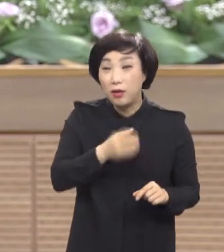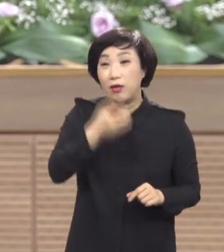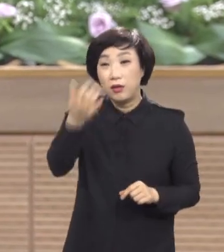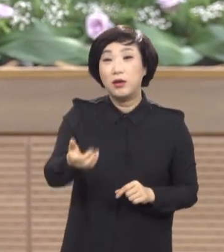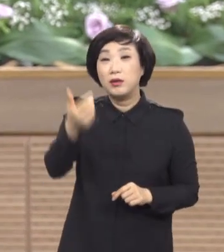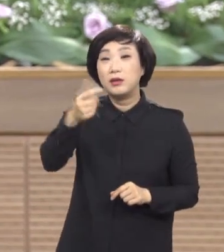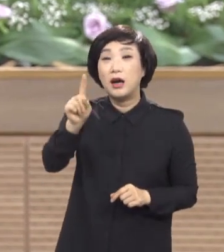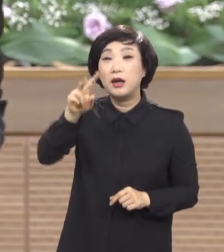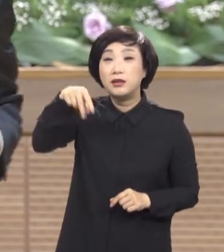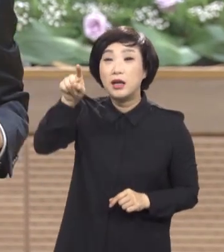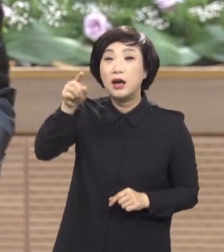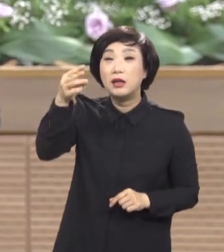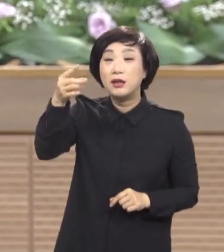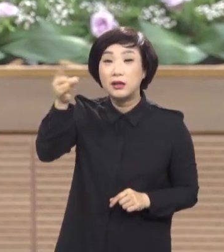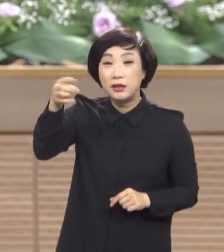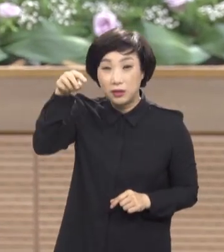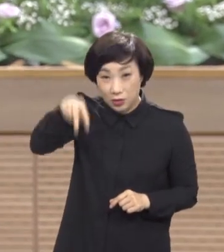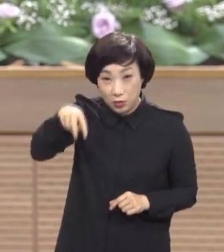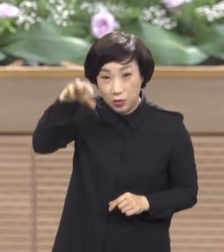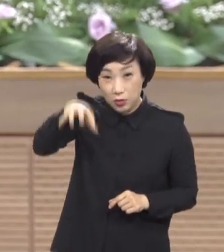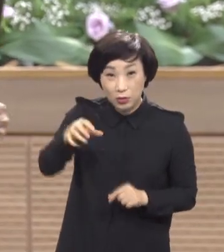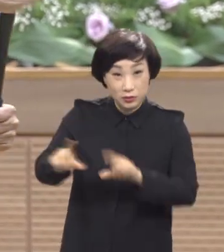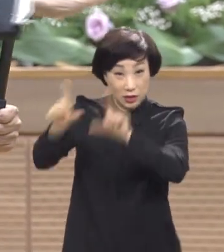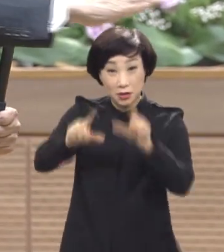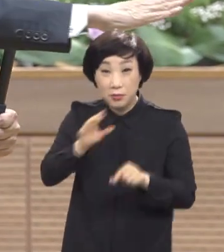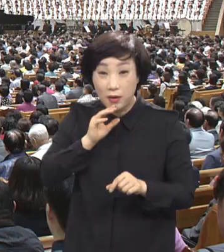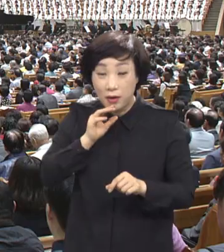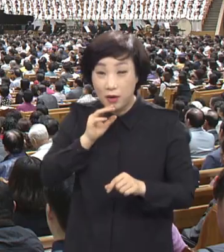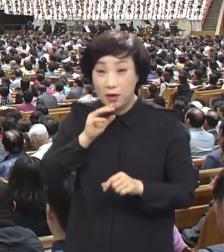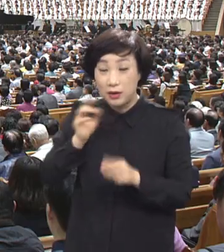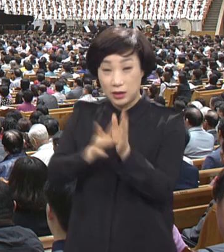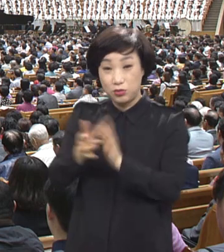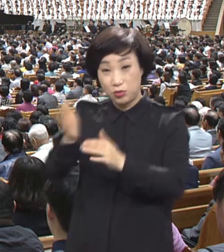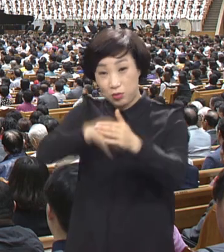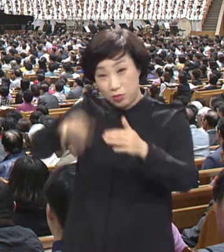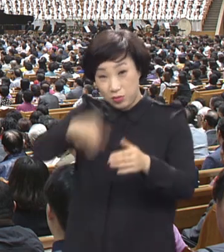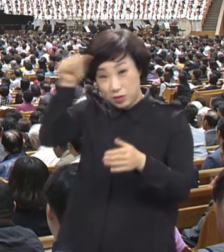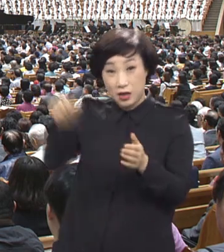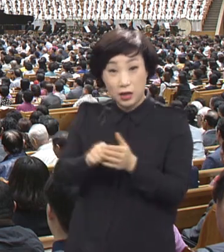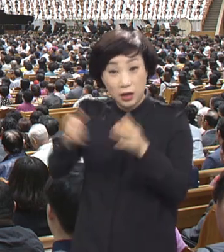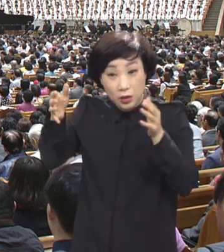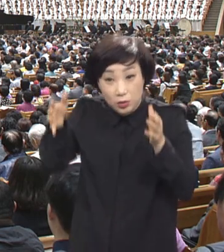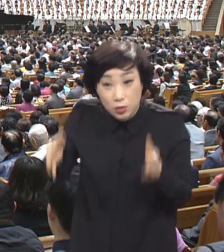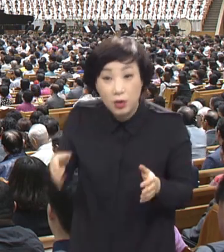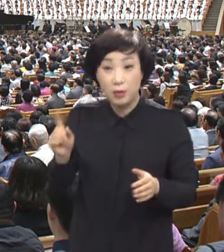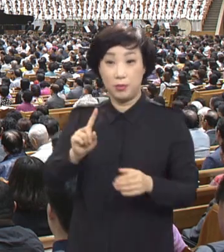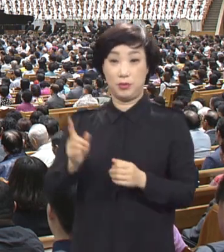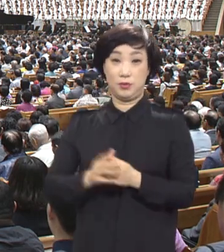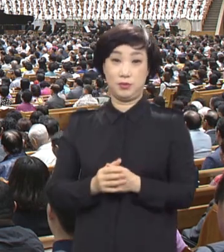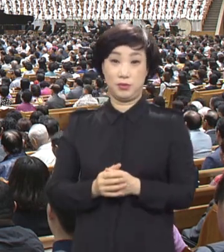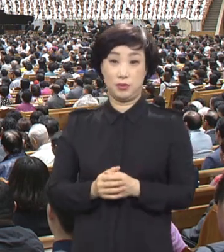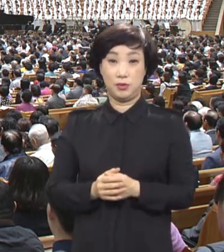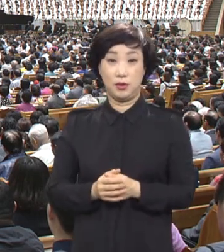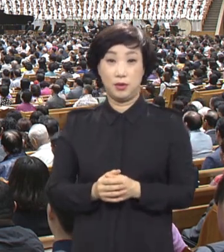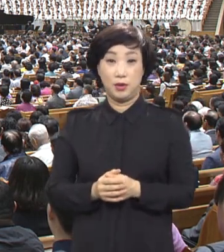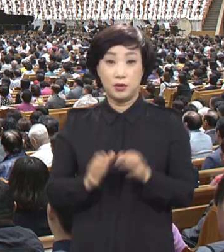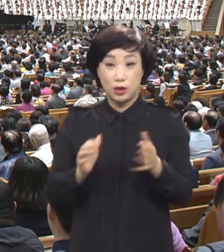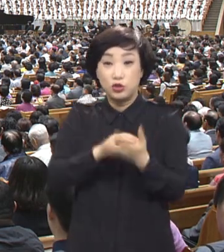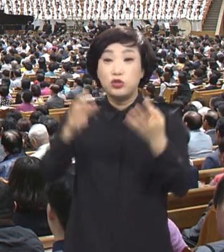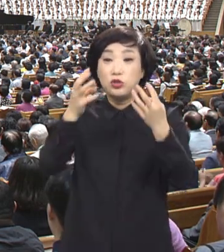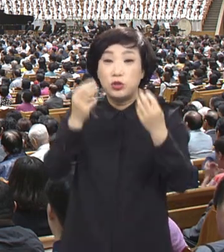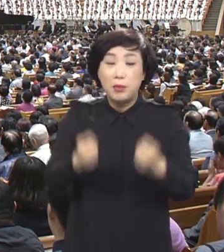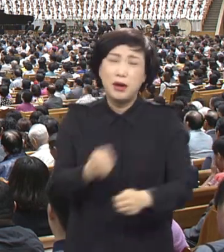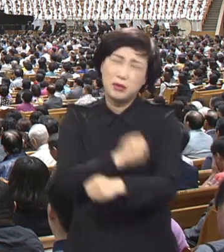살았다고 말했어요 공생의 동안에 사시면서 얼마나 많은